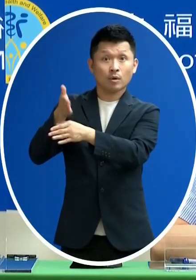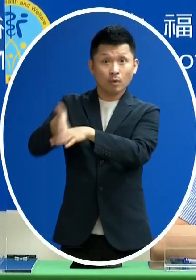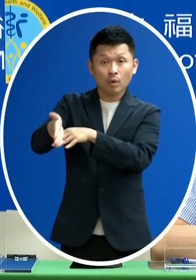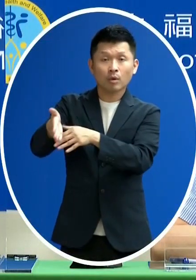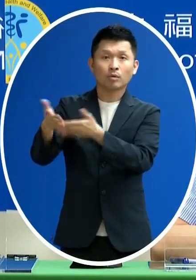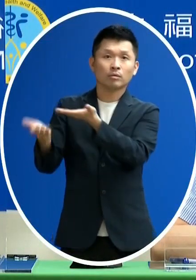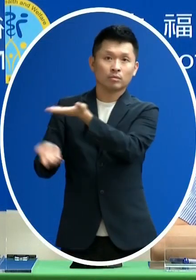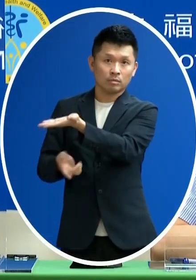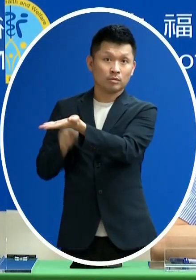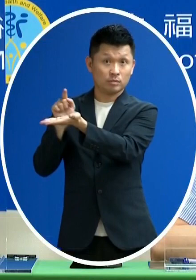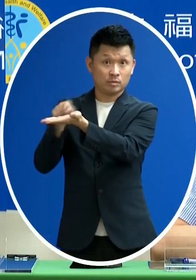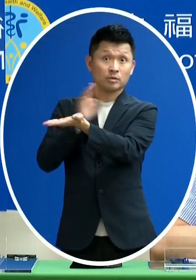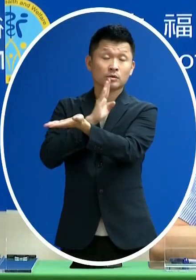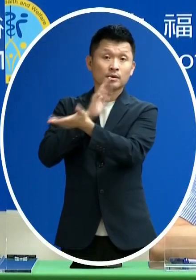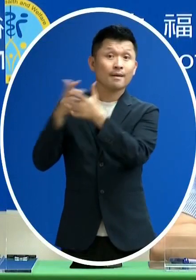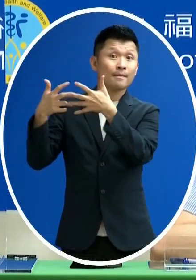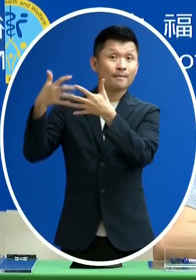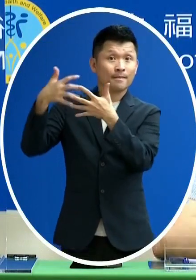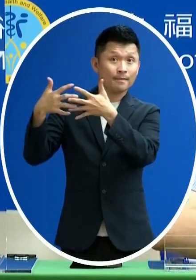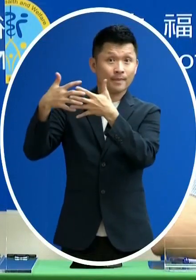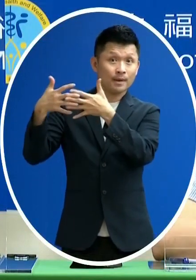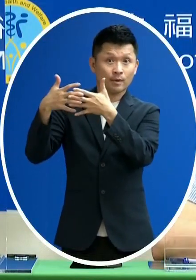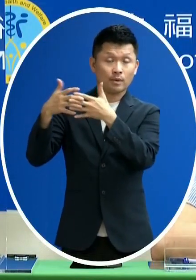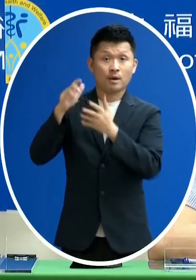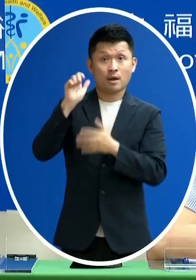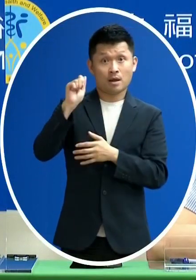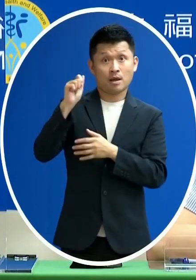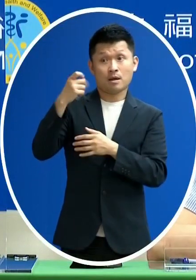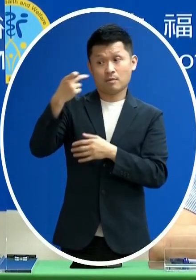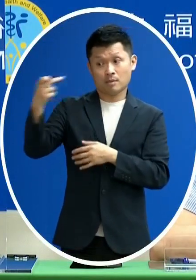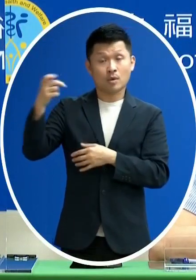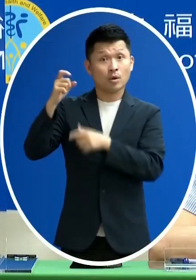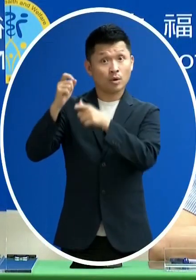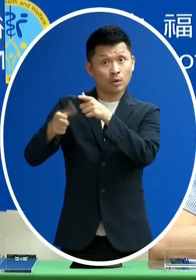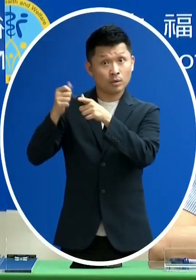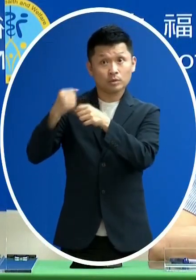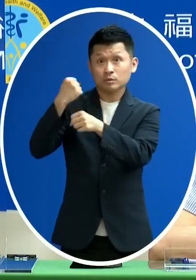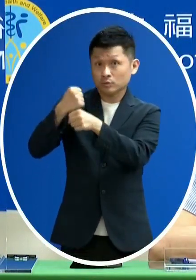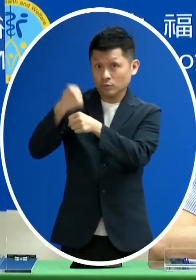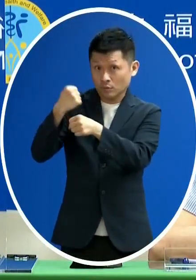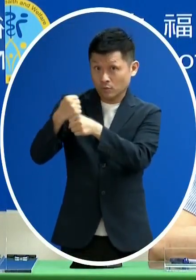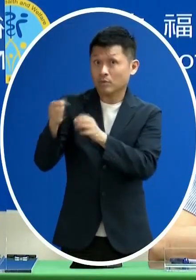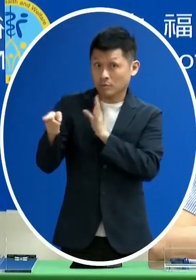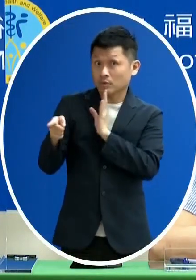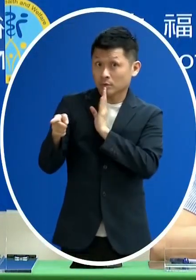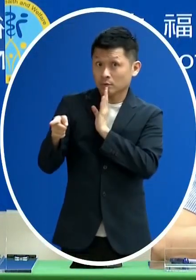的快筛试剂，是美国 Acorn 公司所生产制造。